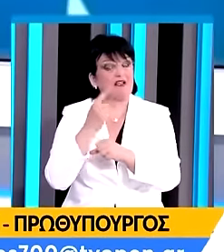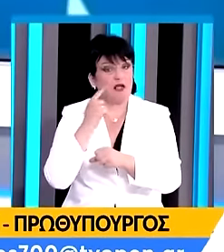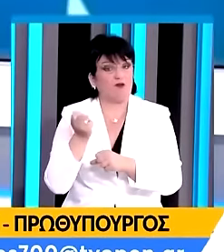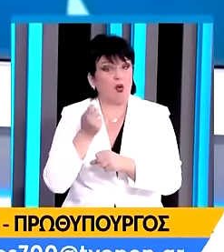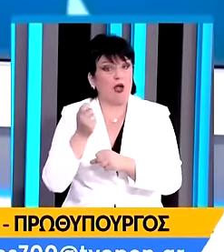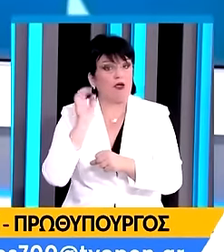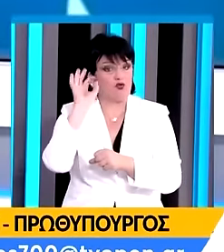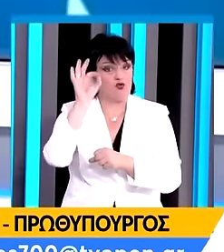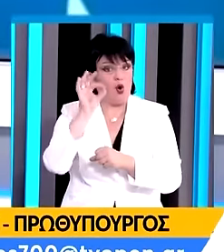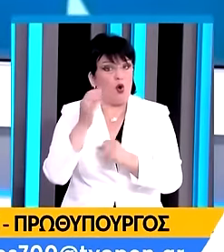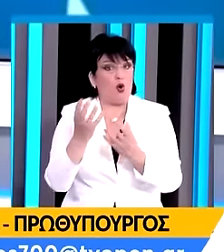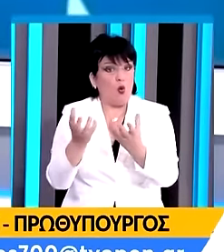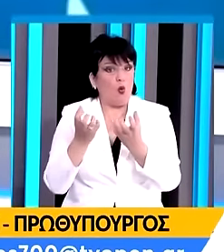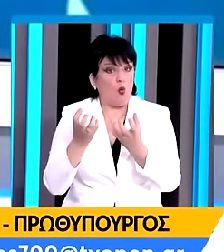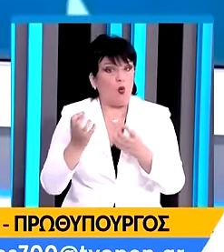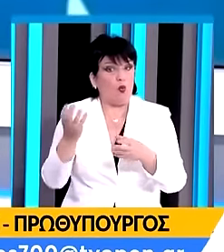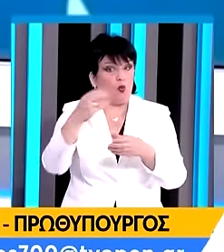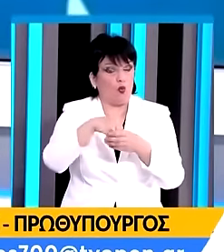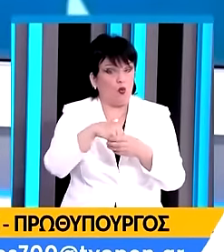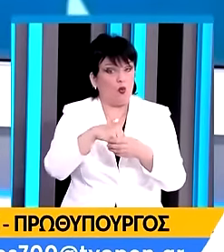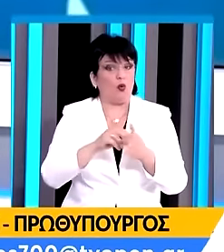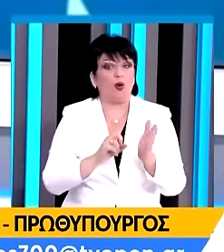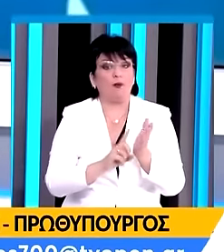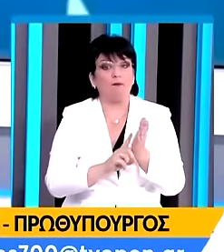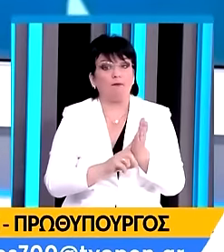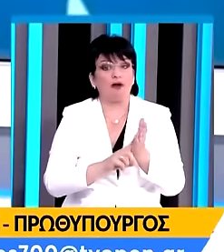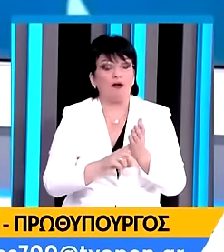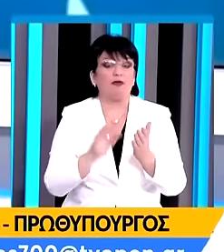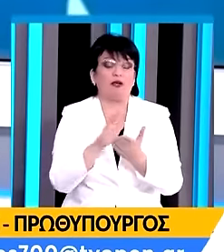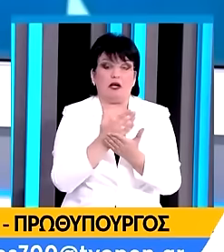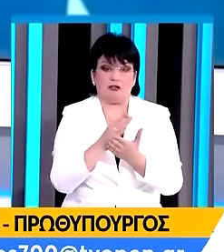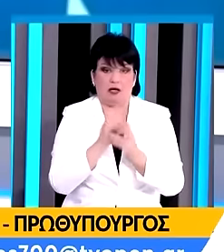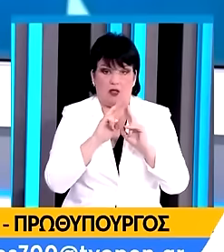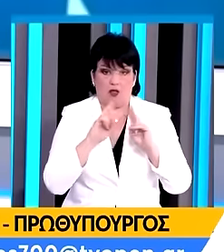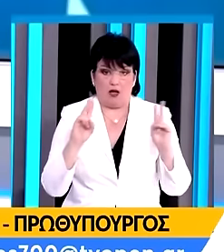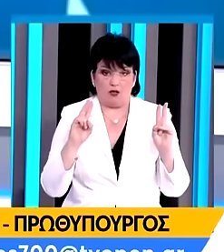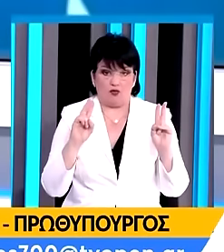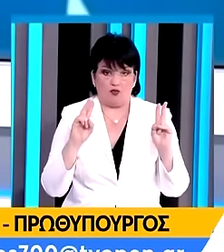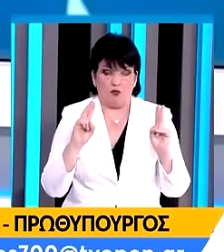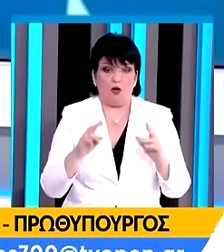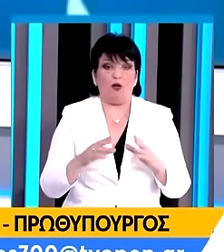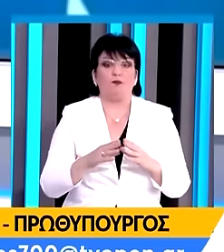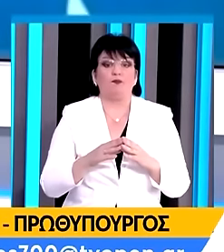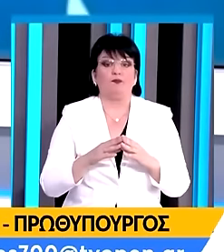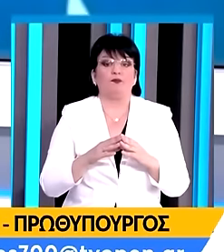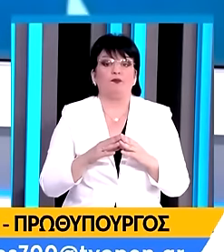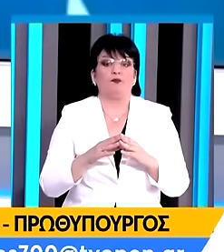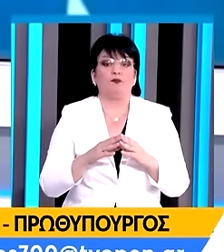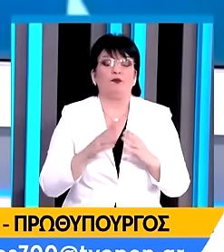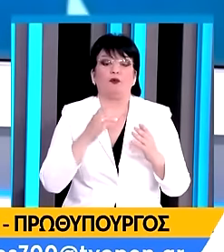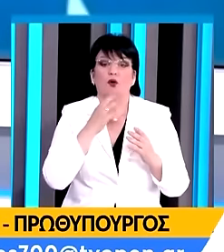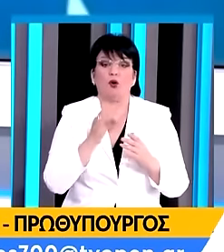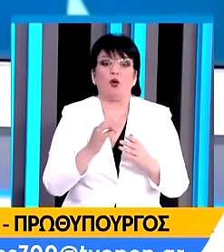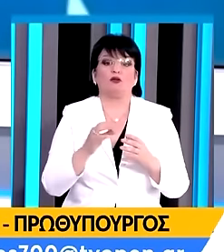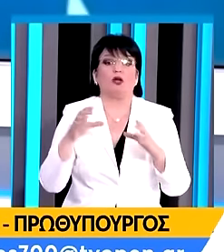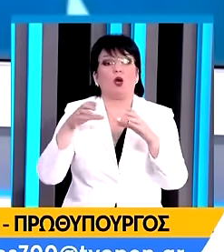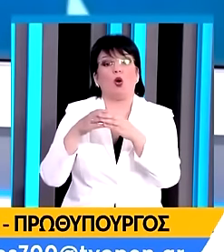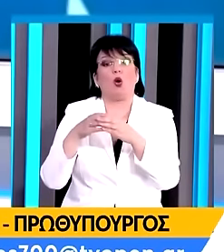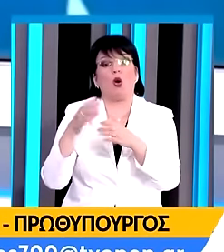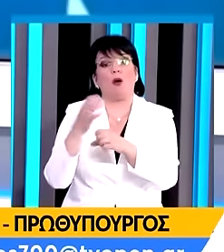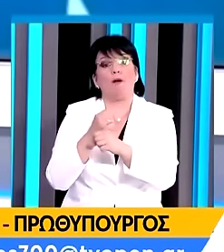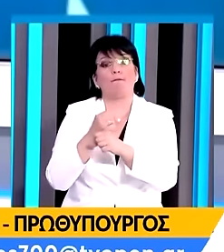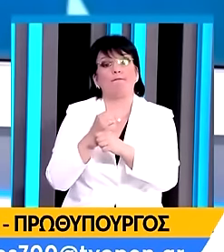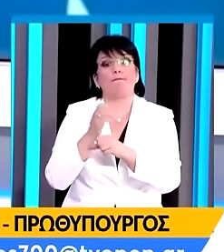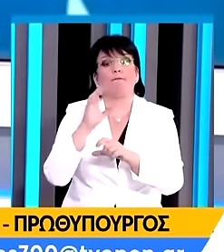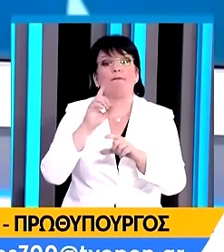πολλές φορές. Αλλά από εκεί και πέρα θα πρέπει επίσης να ξεκαθαρίσουμε ότι η Νέα Δημοκρατία είναι ένα κόμμα το οποίο απευθύνεται